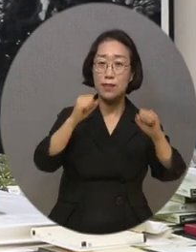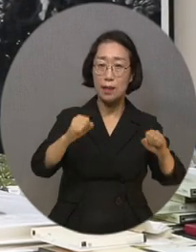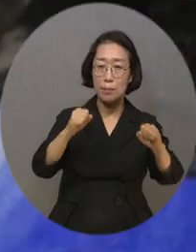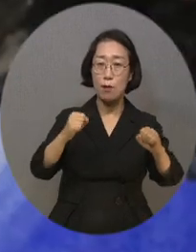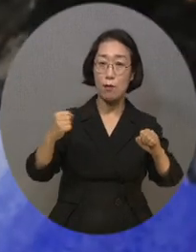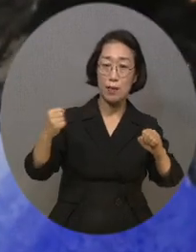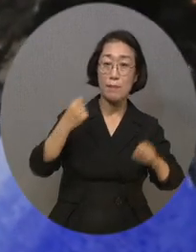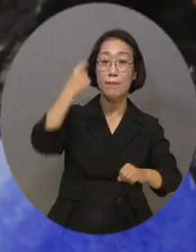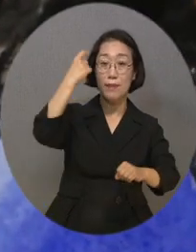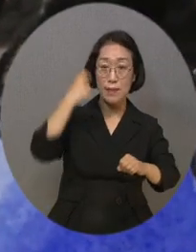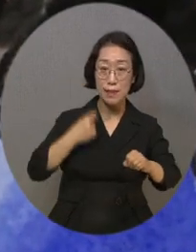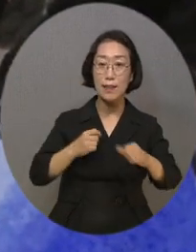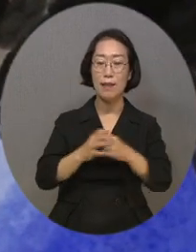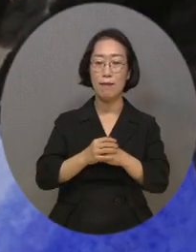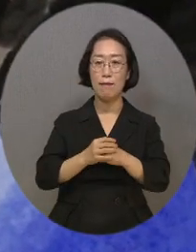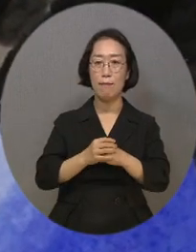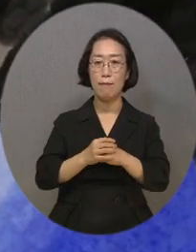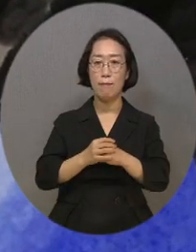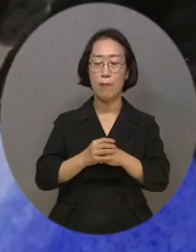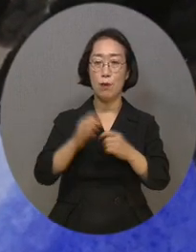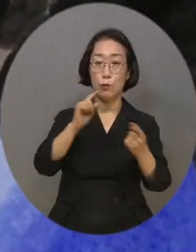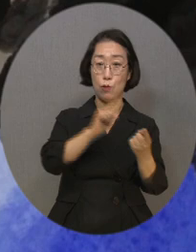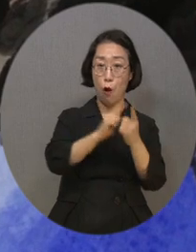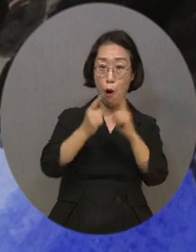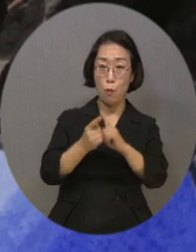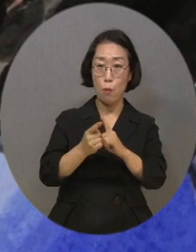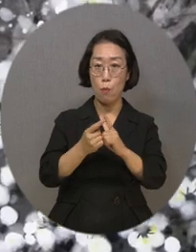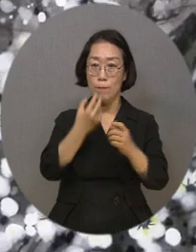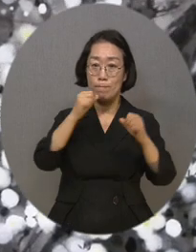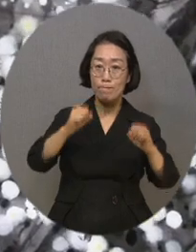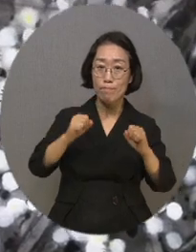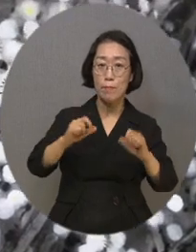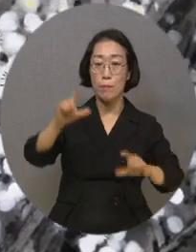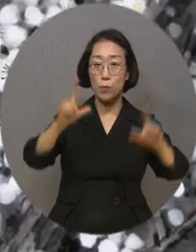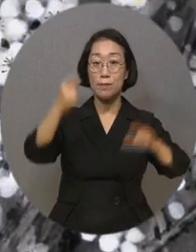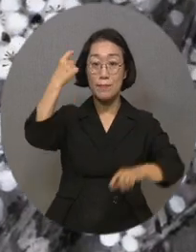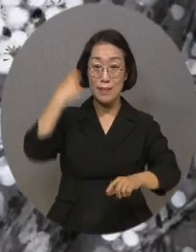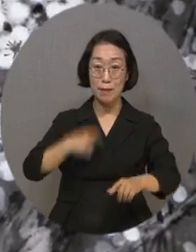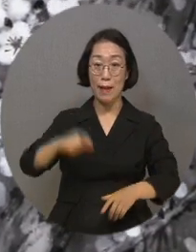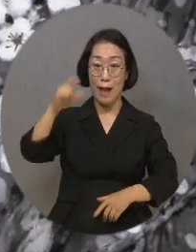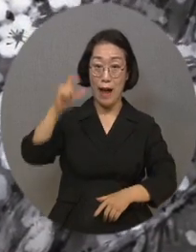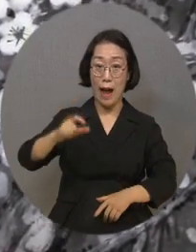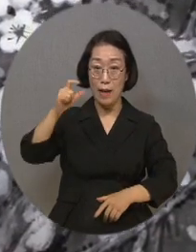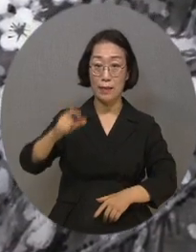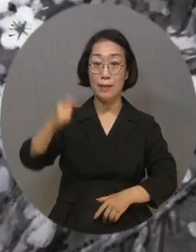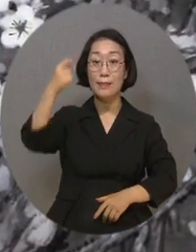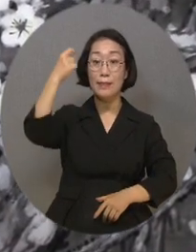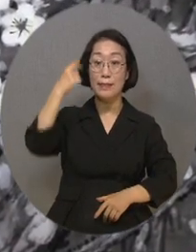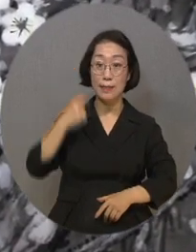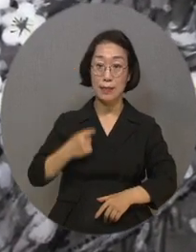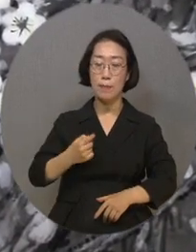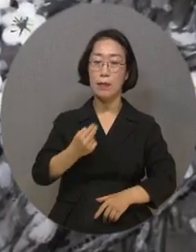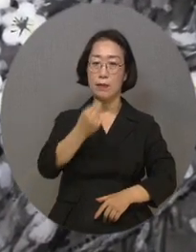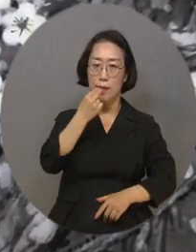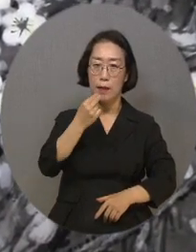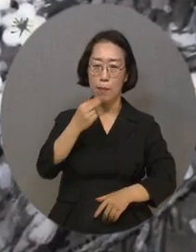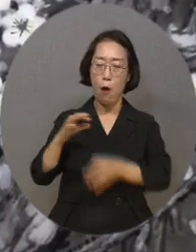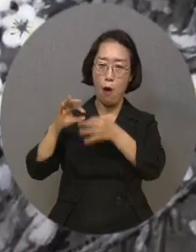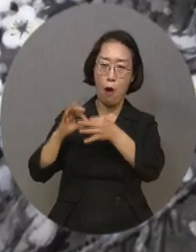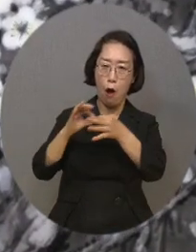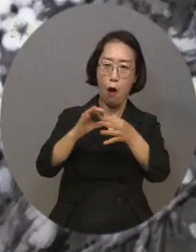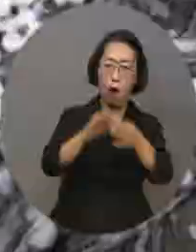유지하고 꿈틀대는 상생의 모습을 담고 이러한 강인한 모습은 생명의